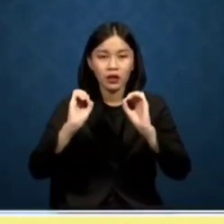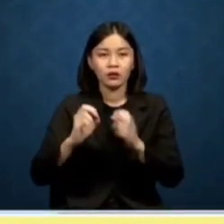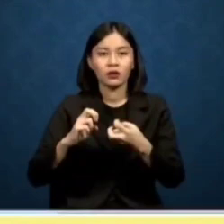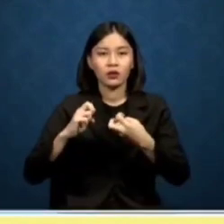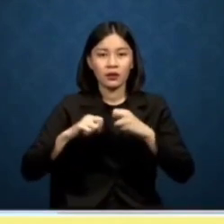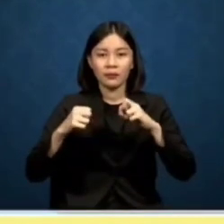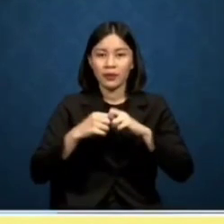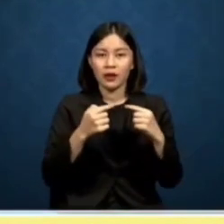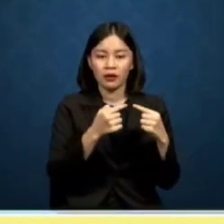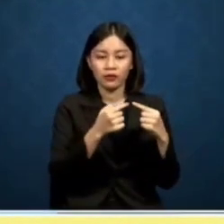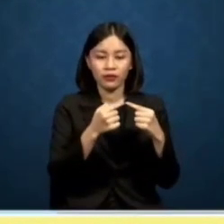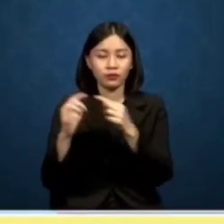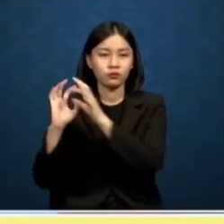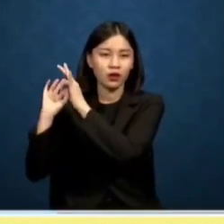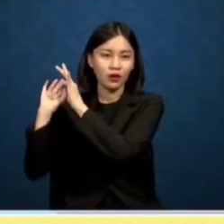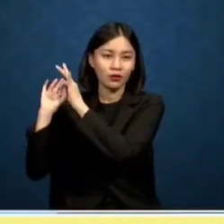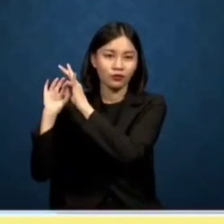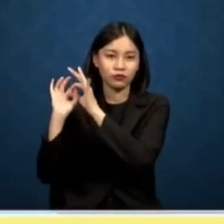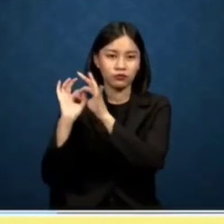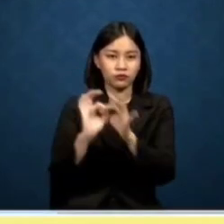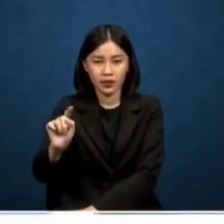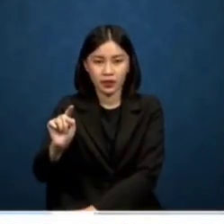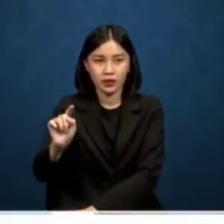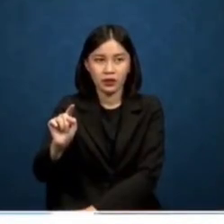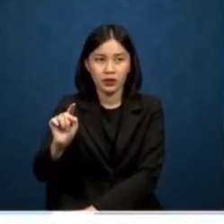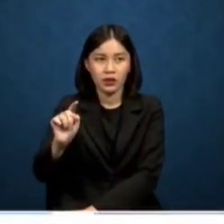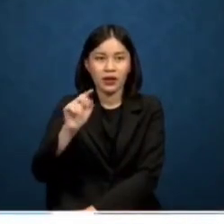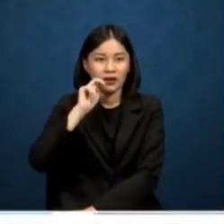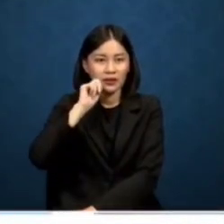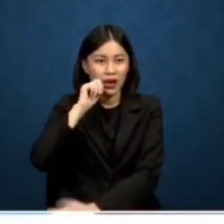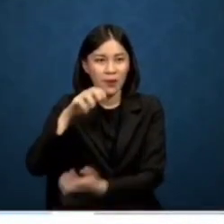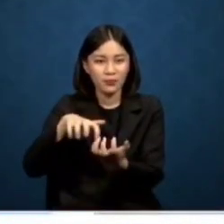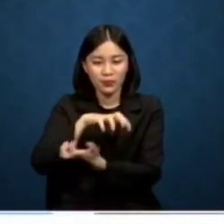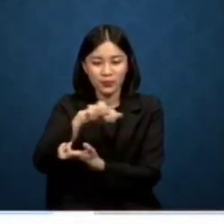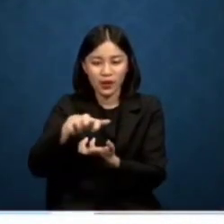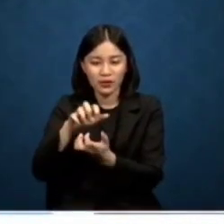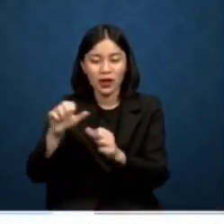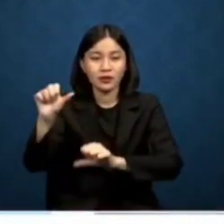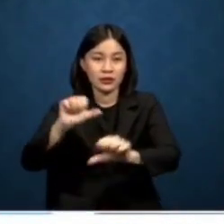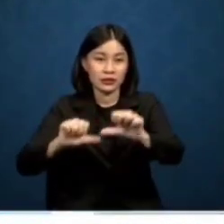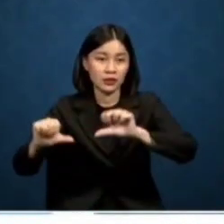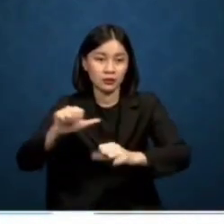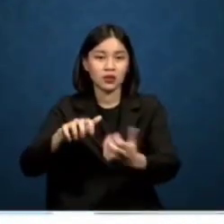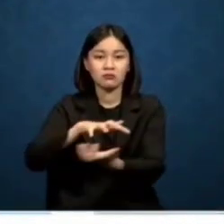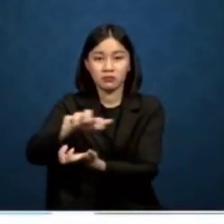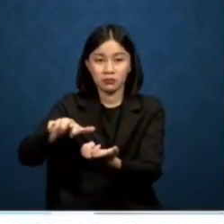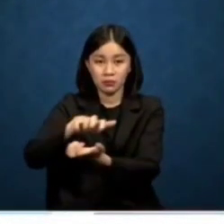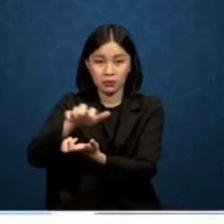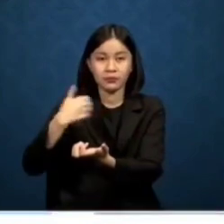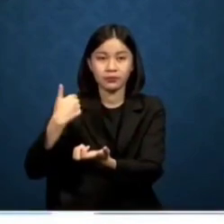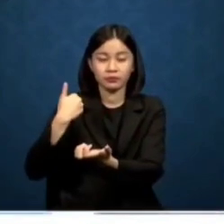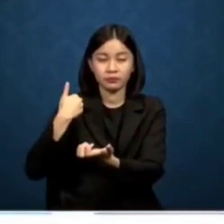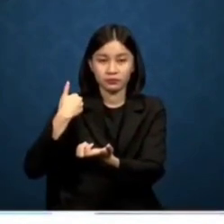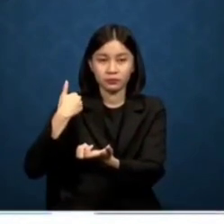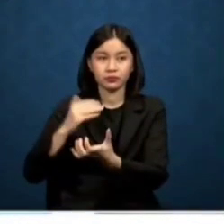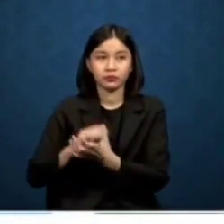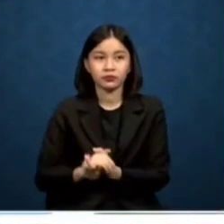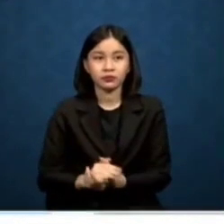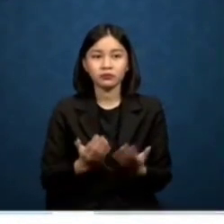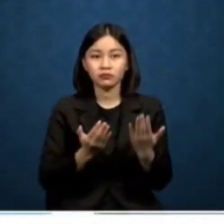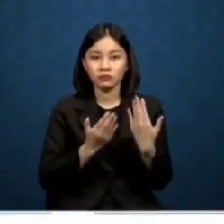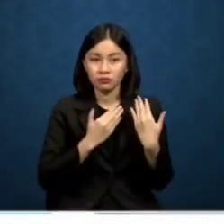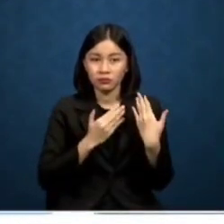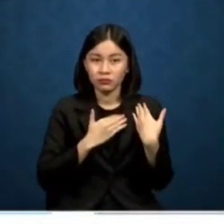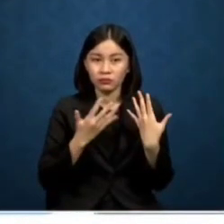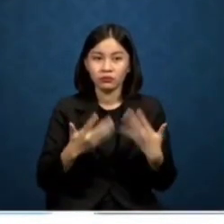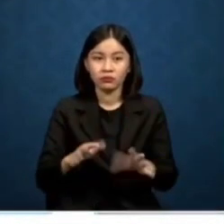ดำเนินการแก้ไขเพื่อความปลอดภัยของประชาชนต่อไปในยุคลชนะวัดปัญญาเรื่องประชาชนในพื้นที่ตำบลคลองนารายณ์